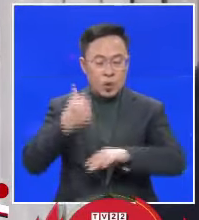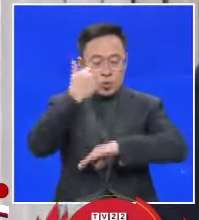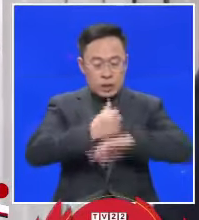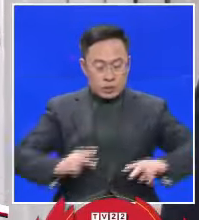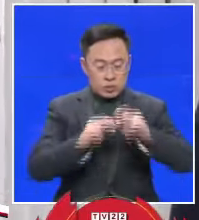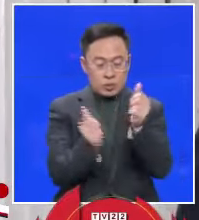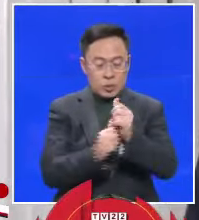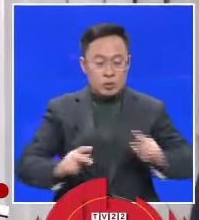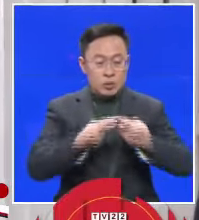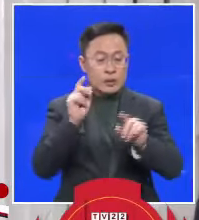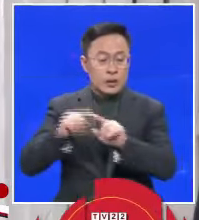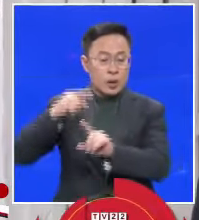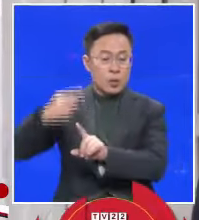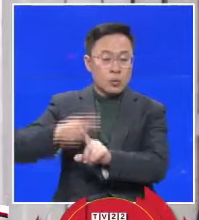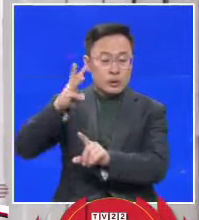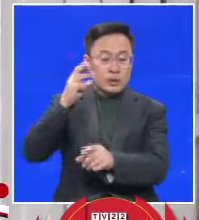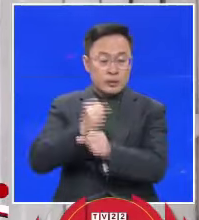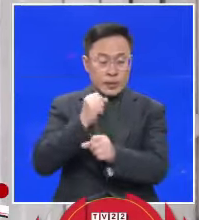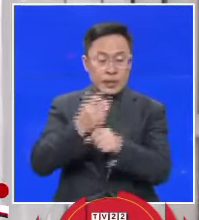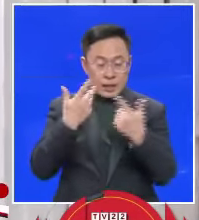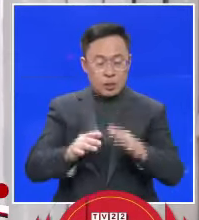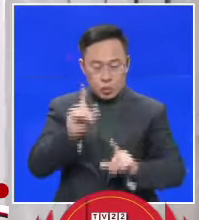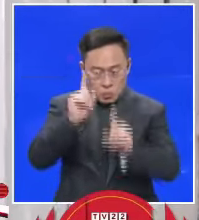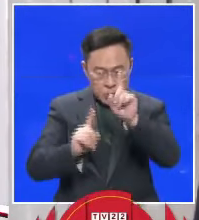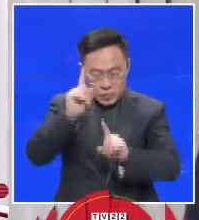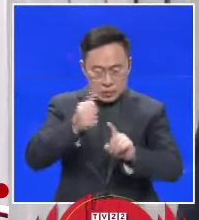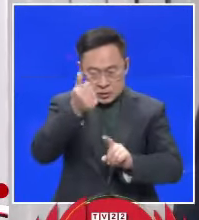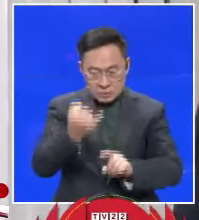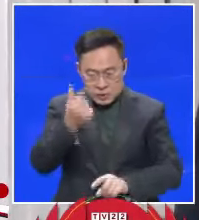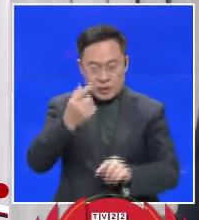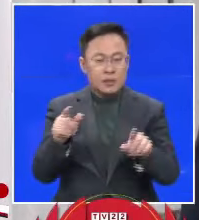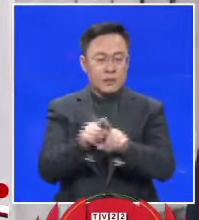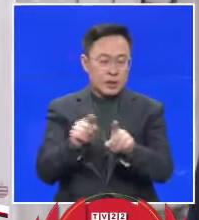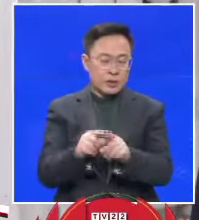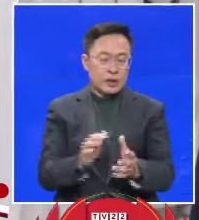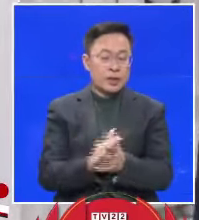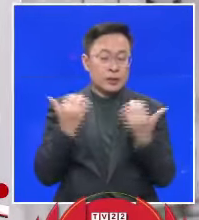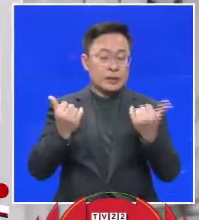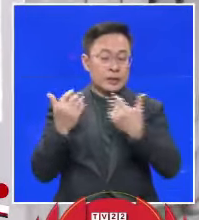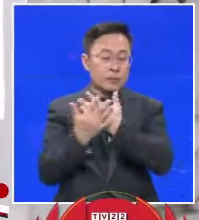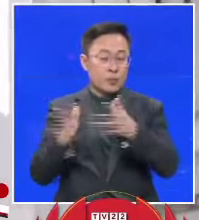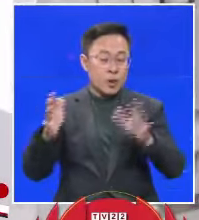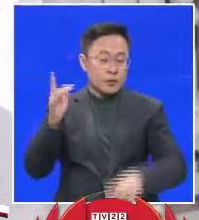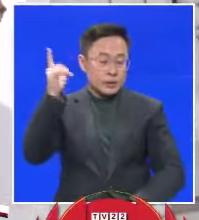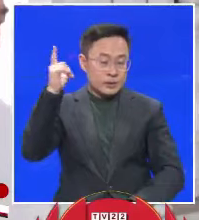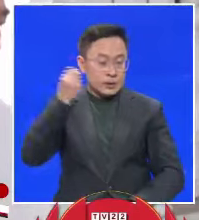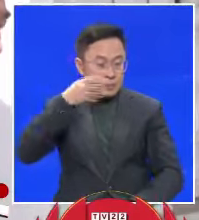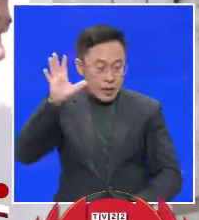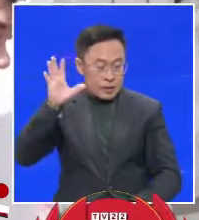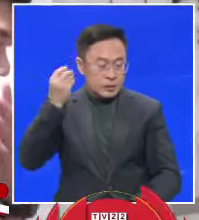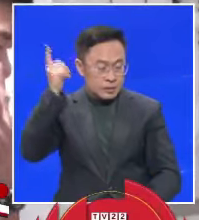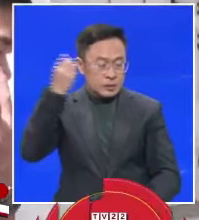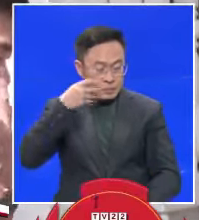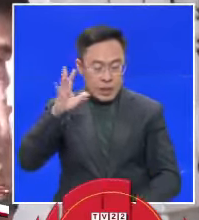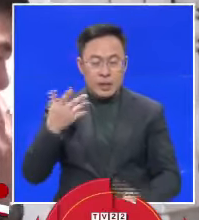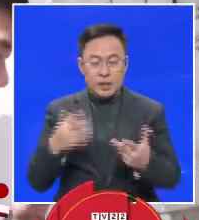ากที่คุณทักษิณกลับมามีอำนาจเต็มตัวเนี่ยก็ต้องจับตาเพราะว่าเขาบอกว่าใครๆก็จะมุ่งตรงไปที่จันทร์สองล่าแทนไม่ได้มุ่งตร